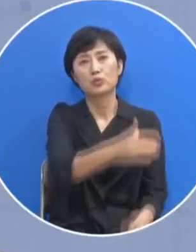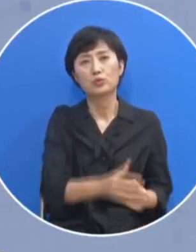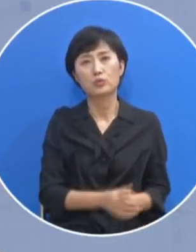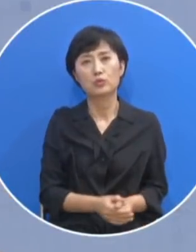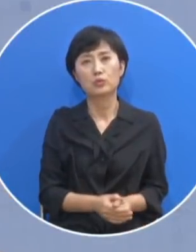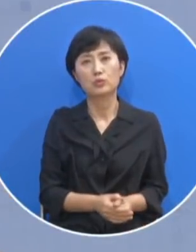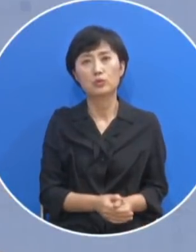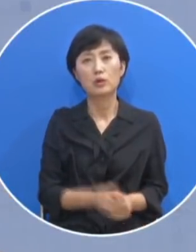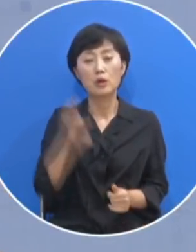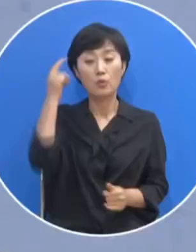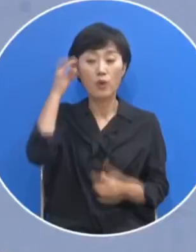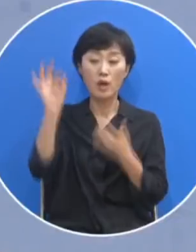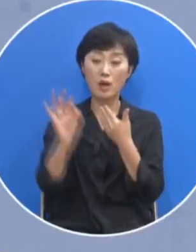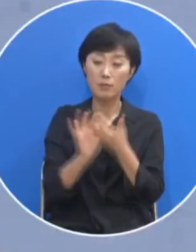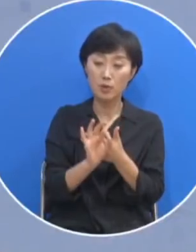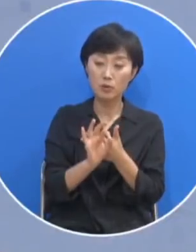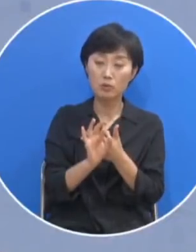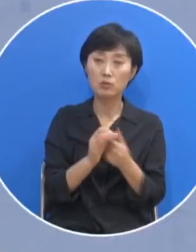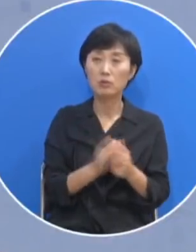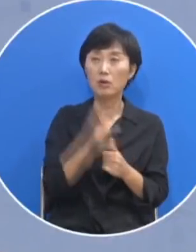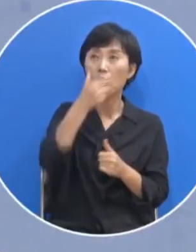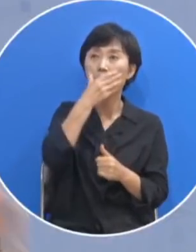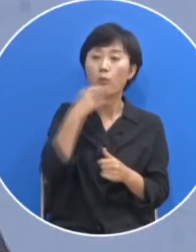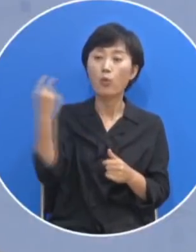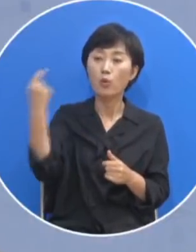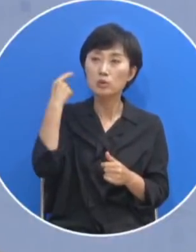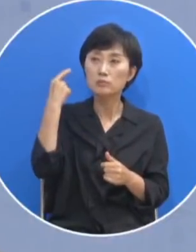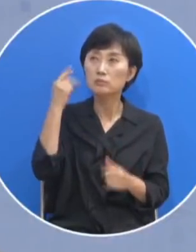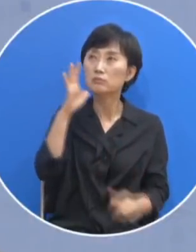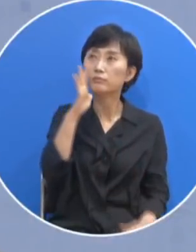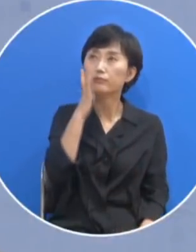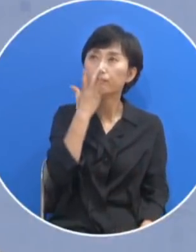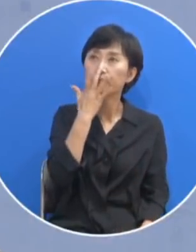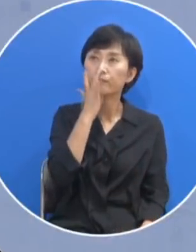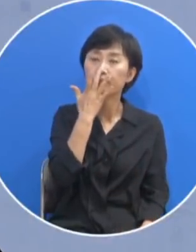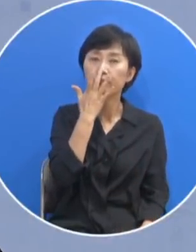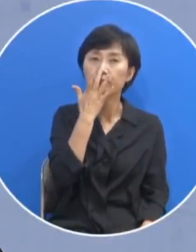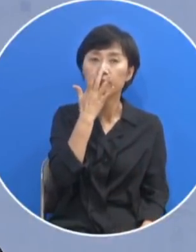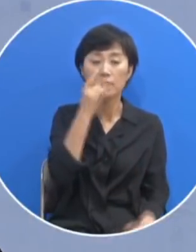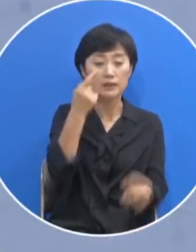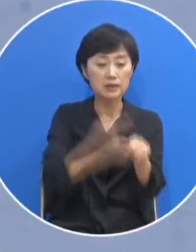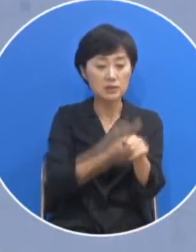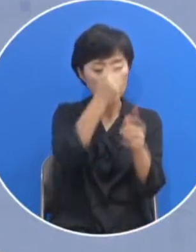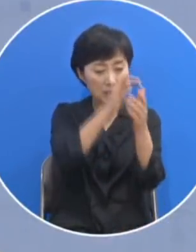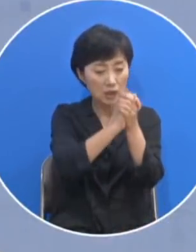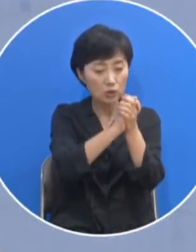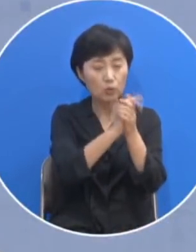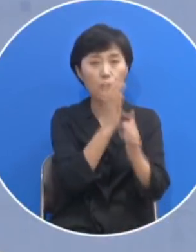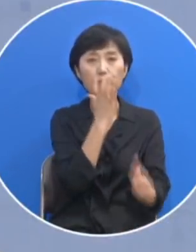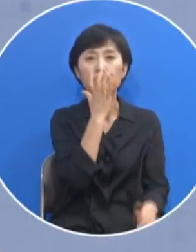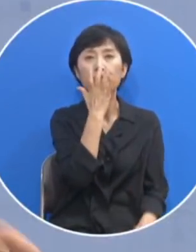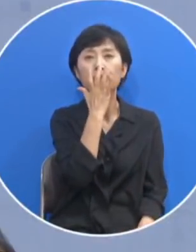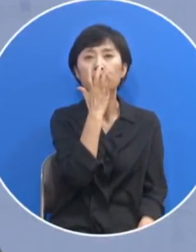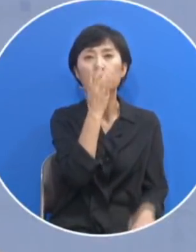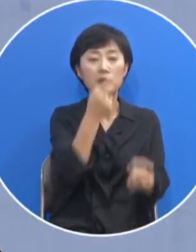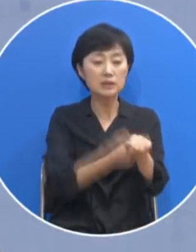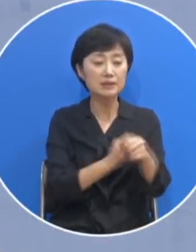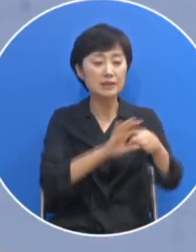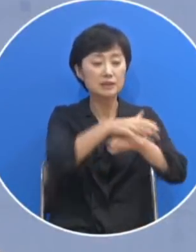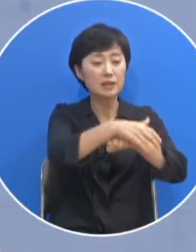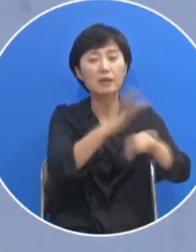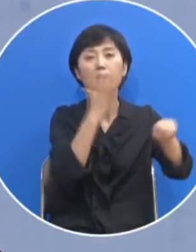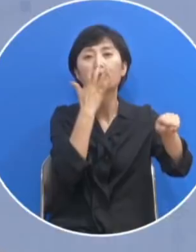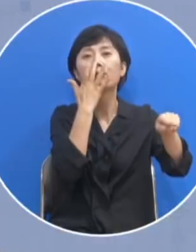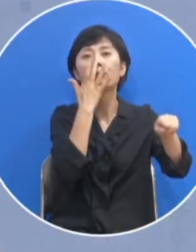복음은 모릅니까 기도 모를까 그걸 세계로 뭐 그러니까 내려온 높아요 내려온 모드가 코에 스텔라 그래 너도 거예요 예 수업